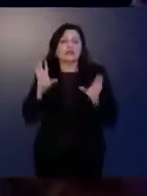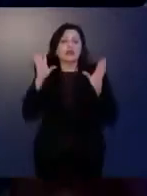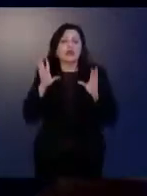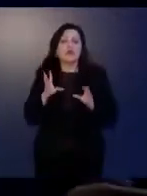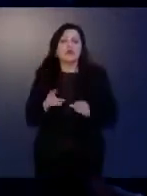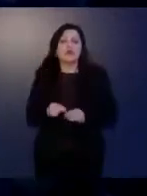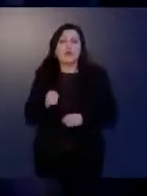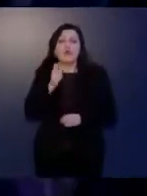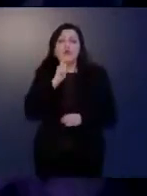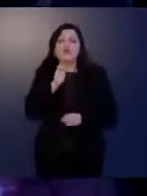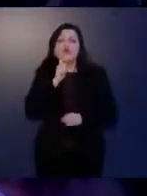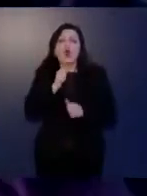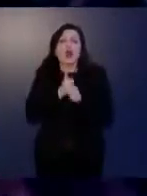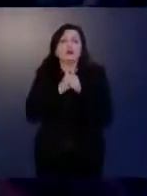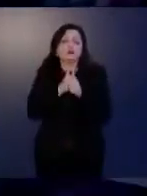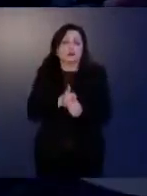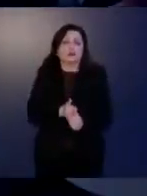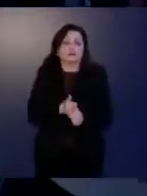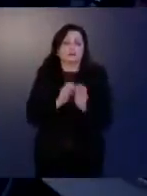πολιτικής.